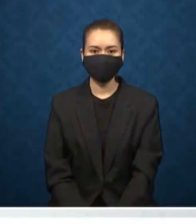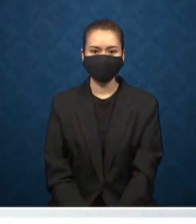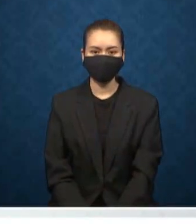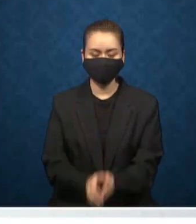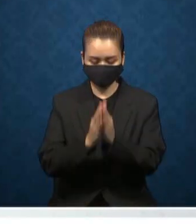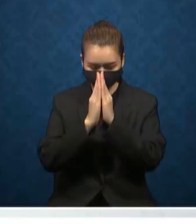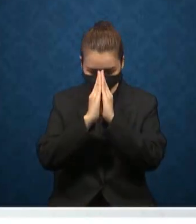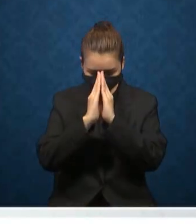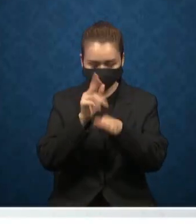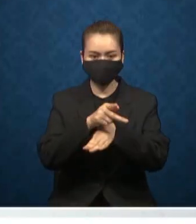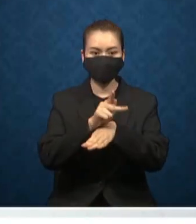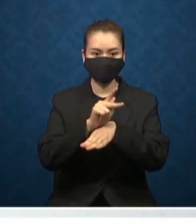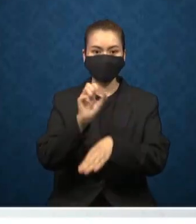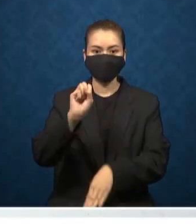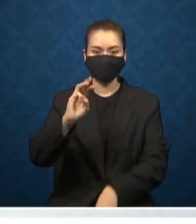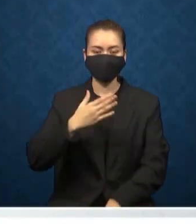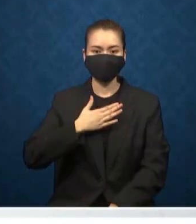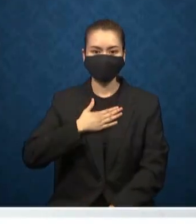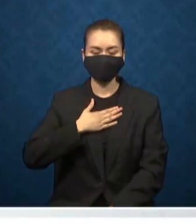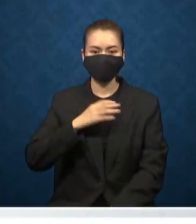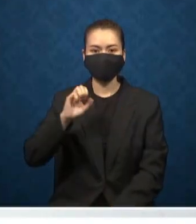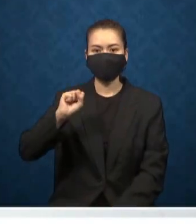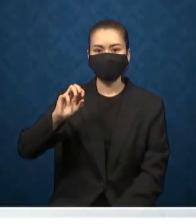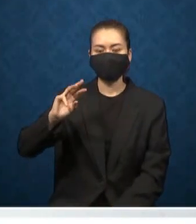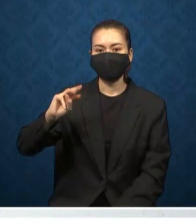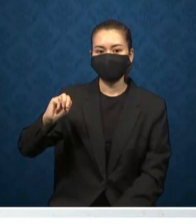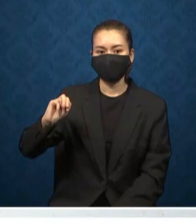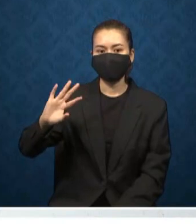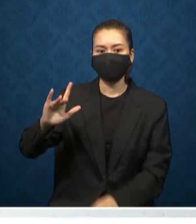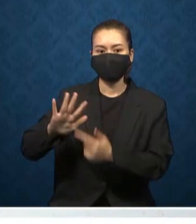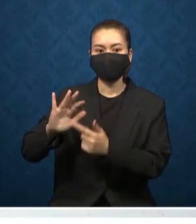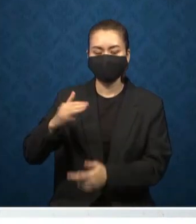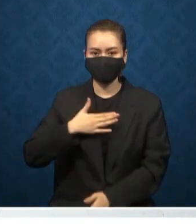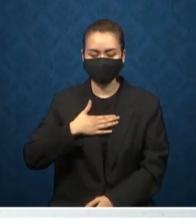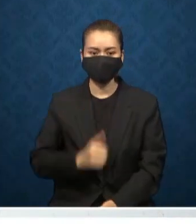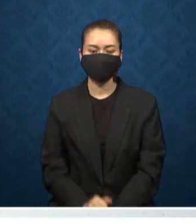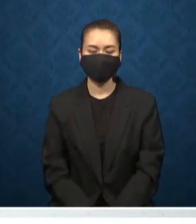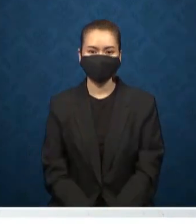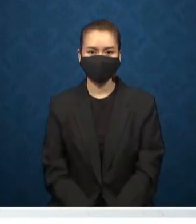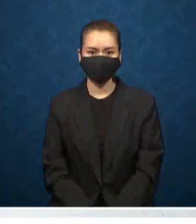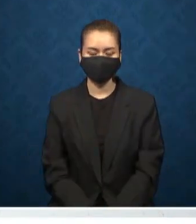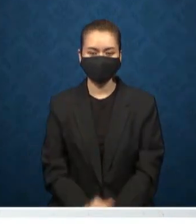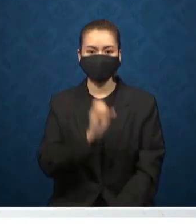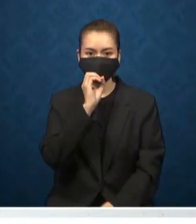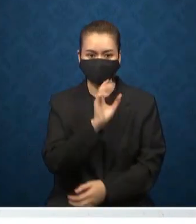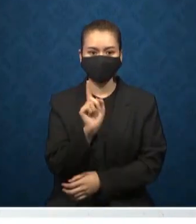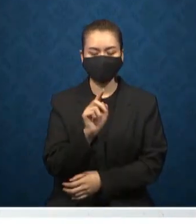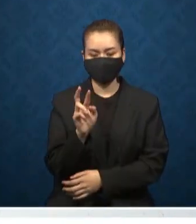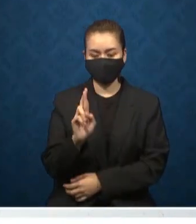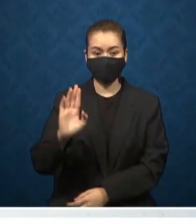กราบเรียนท่านประธานวุฒิสภาที่เคารพกับผมสมชายหันธิรันต์ประธานกรรมาธิการต้องขออนุญาตกราบเรียนอย่างนี้นะครับว่าระบ